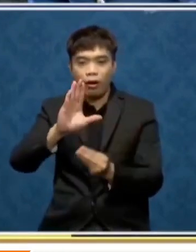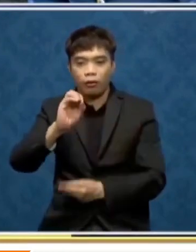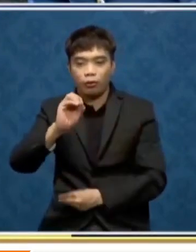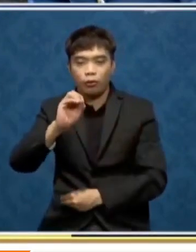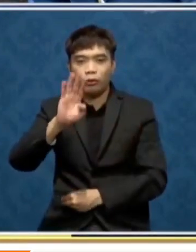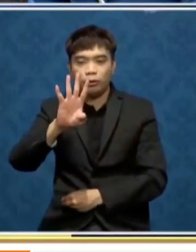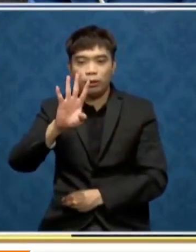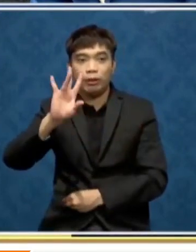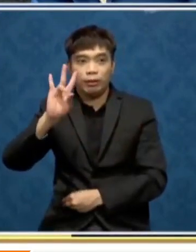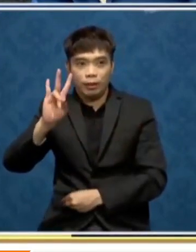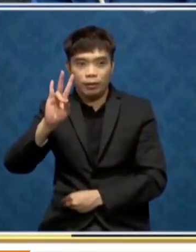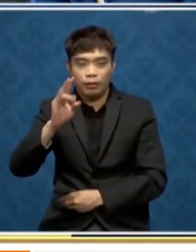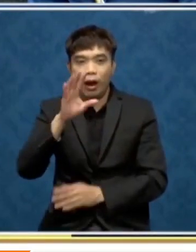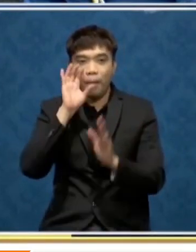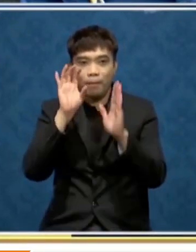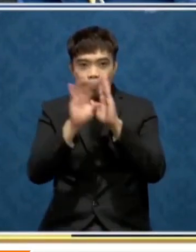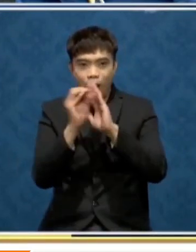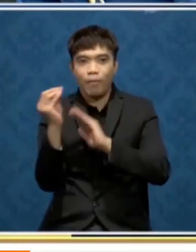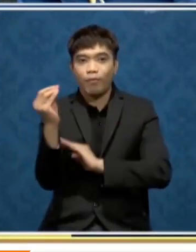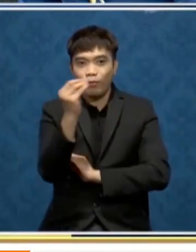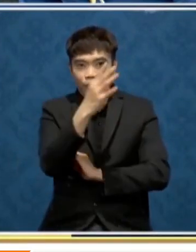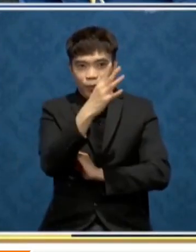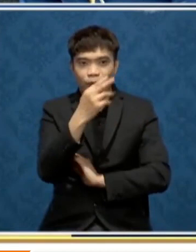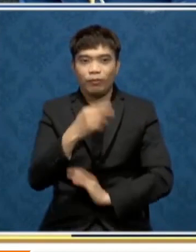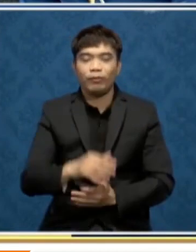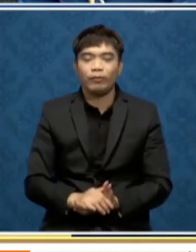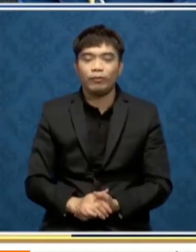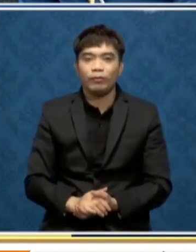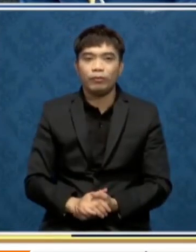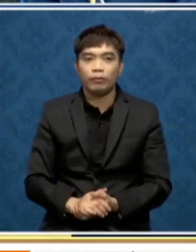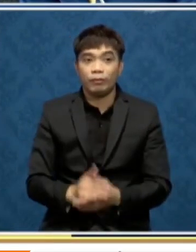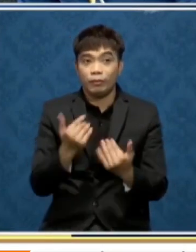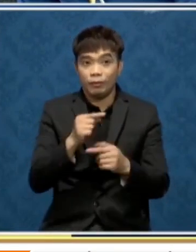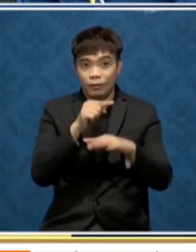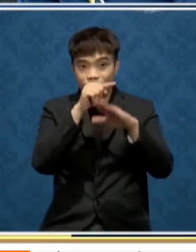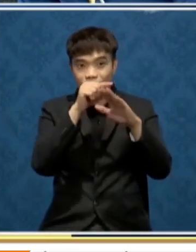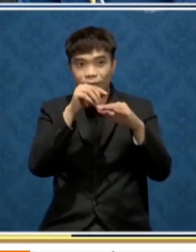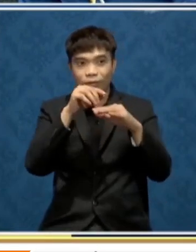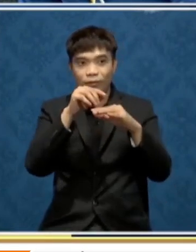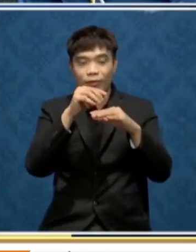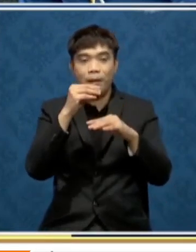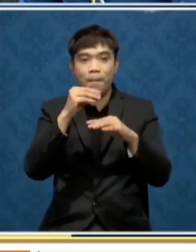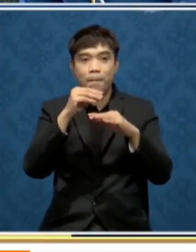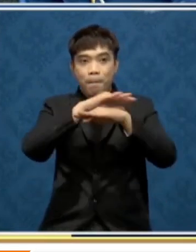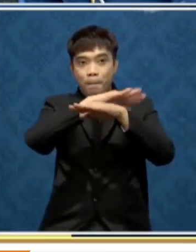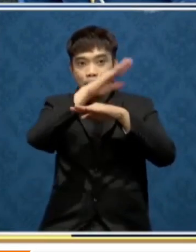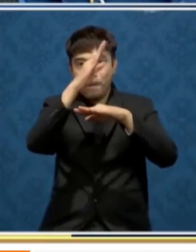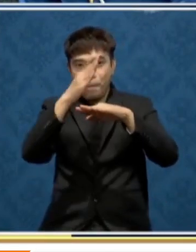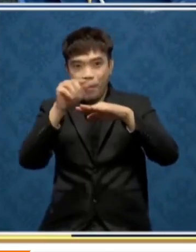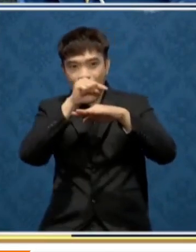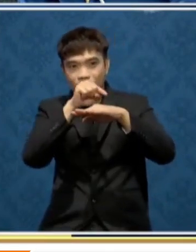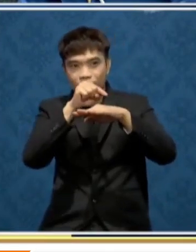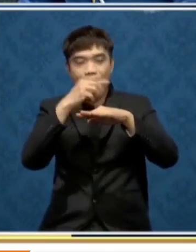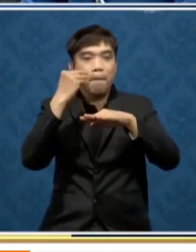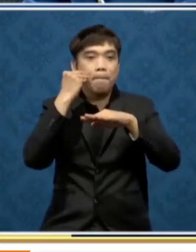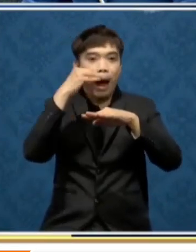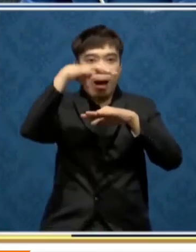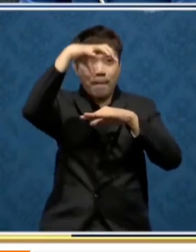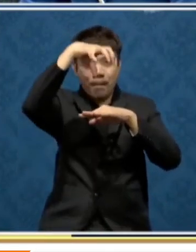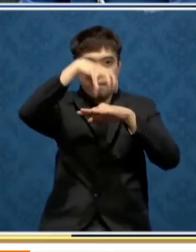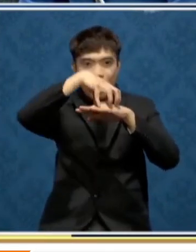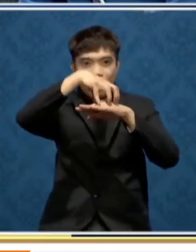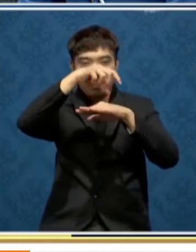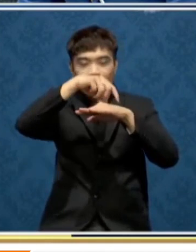ครับขอสไลด์ด้วยนะครับเนื่องจากว่าพื้นที่นี้นะครับเป็นพื้นที่ที่มีชนเผ่าชาติพันธุ์อาศัยอยู่นะครับเป็นอาขาน